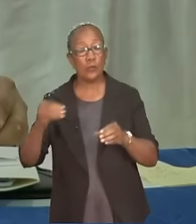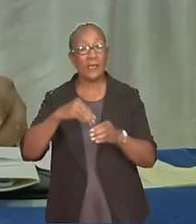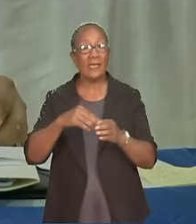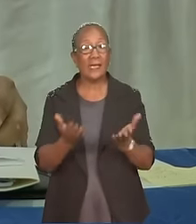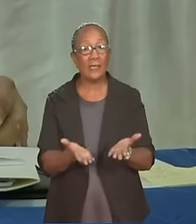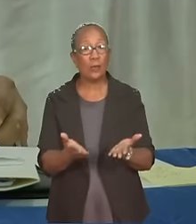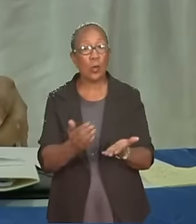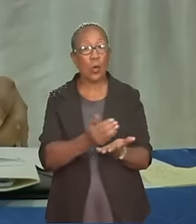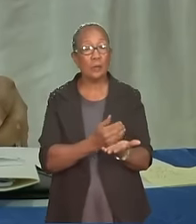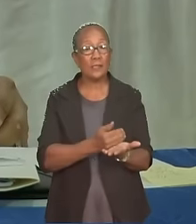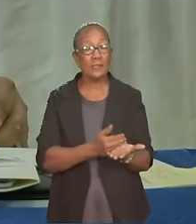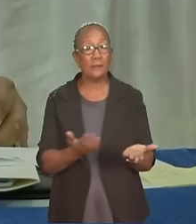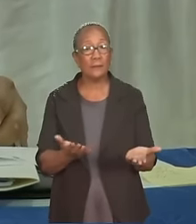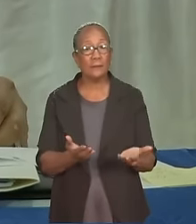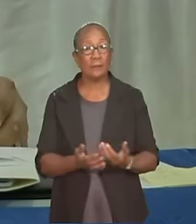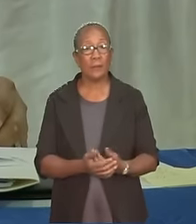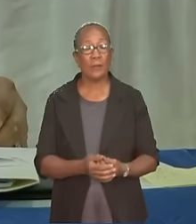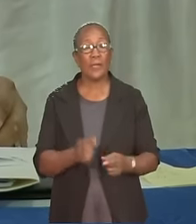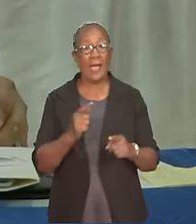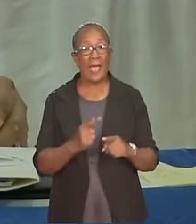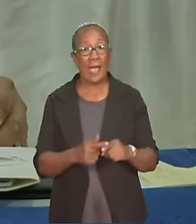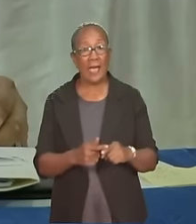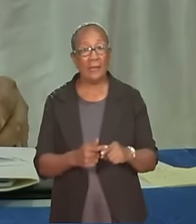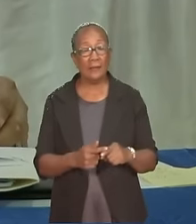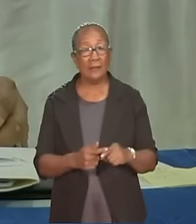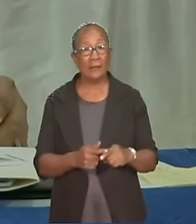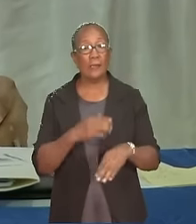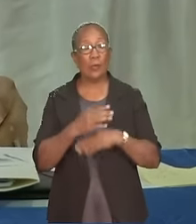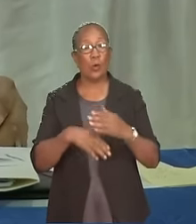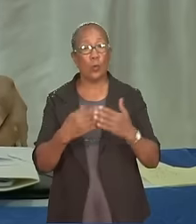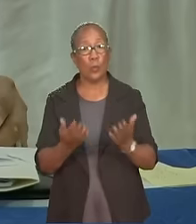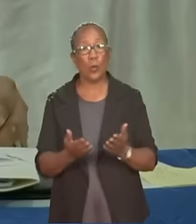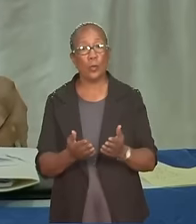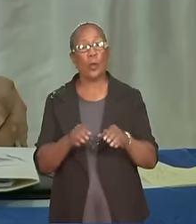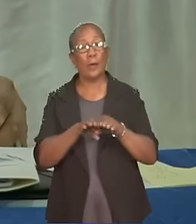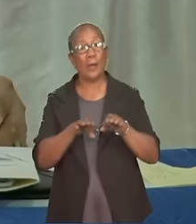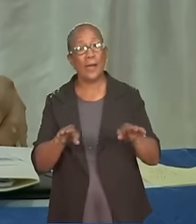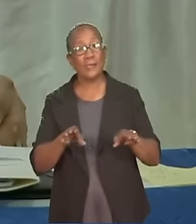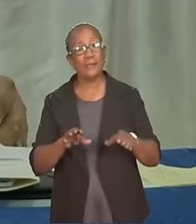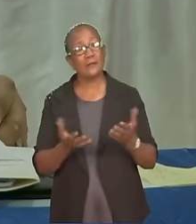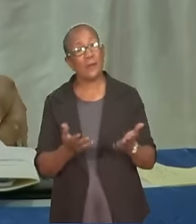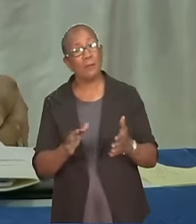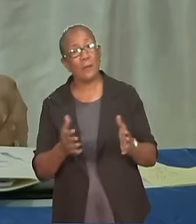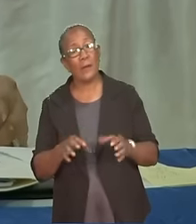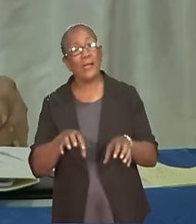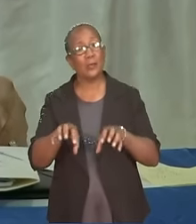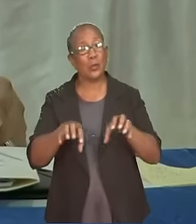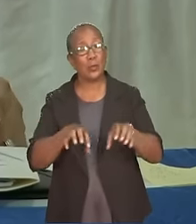allemaal mislopen. En die vinden plaats op basis van bepaalde goederen.